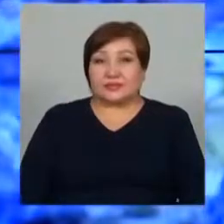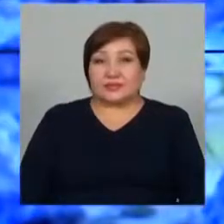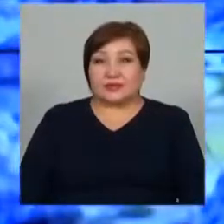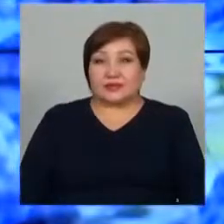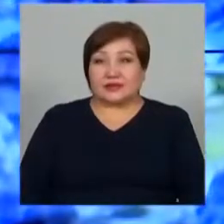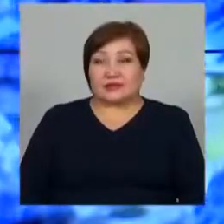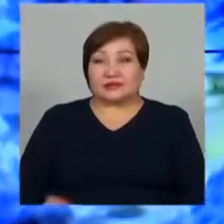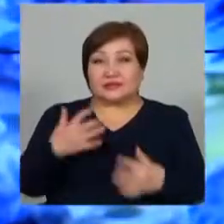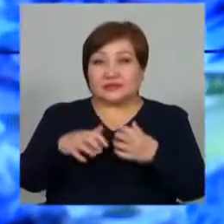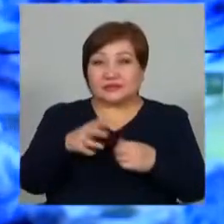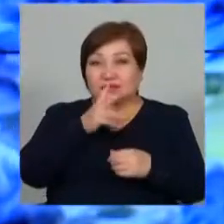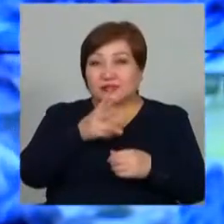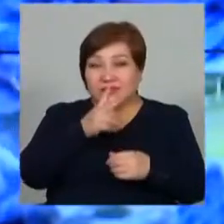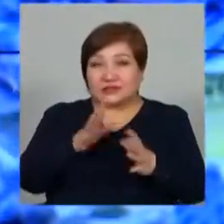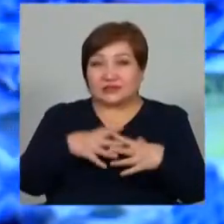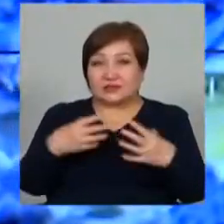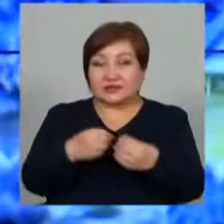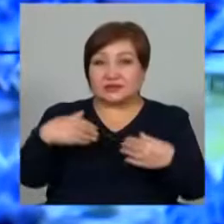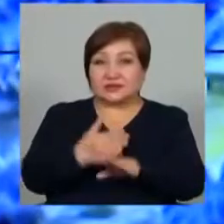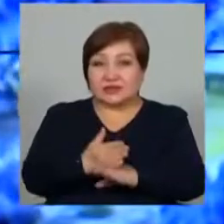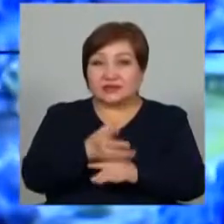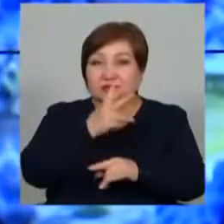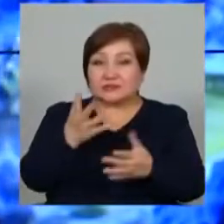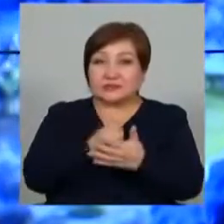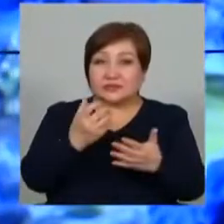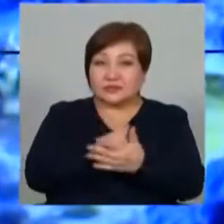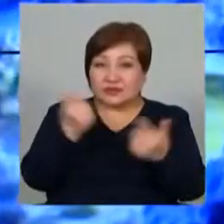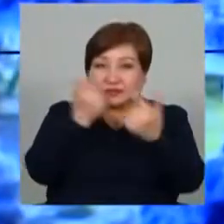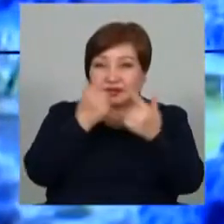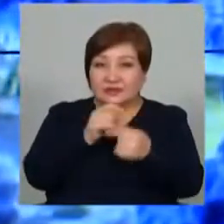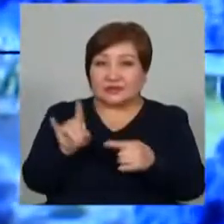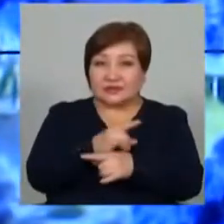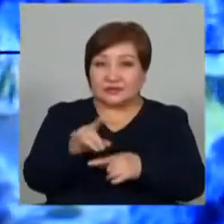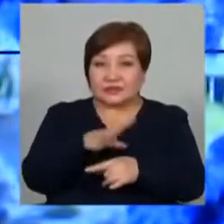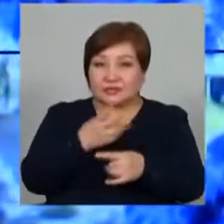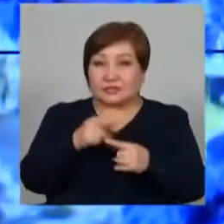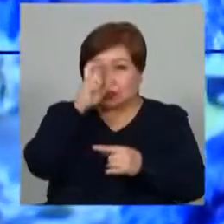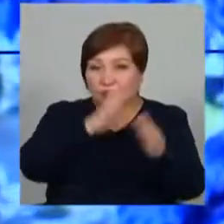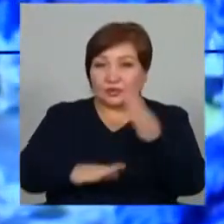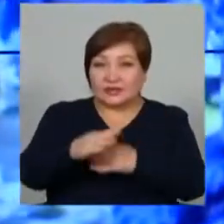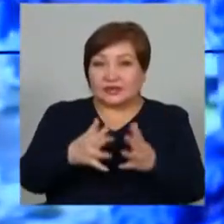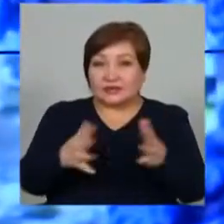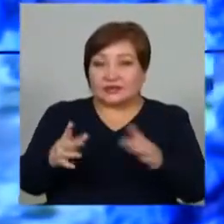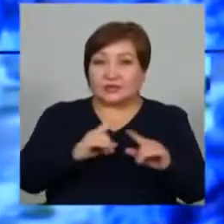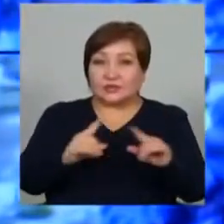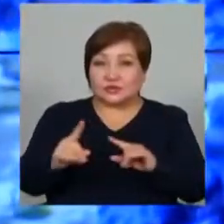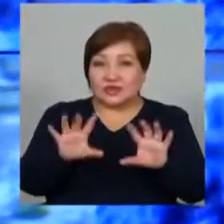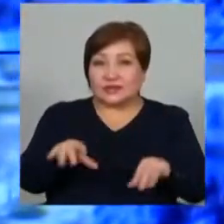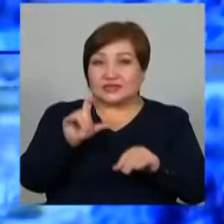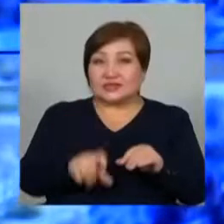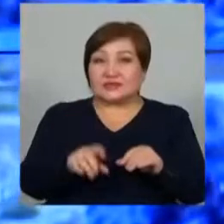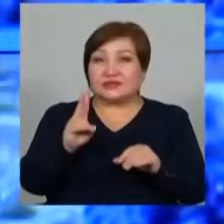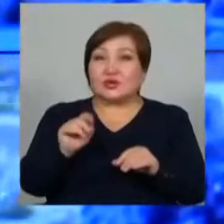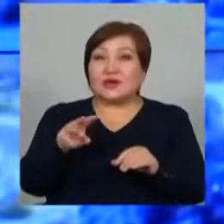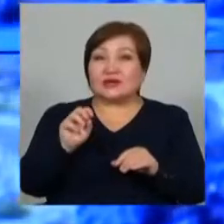Орташа жалақы мен жан басына шаққандағы табыс көлемі туралы ақпарат жалған беріледі. Ол туралы үкіметтің кеңейтілген отырысында президент Қасым Жомарт Тоқаев